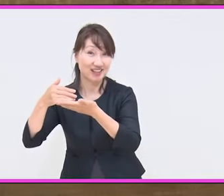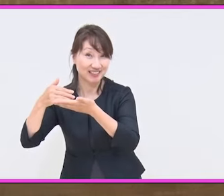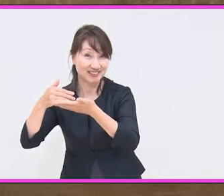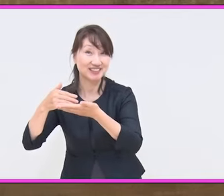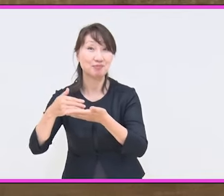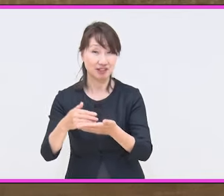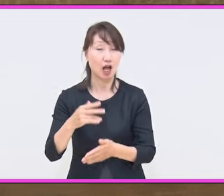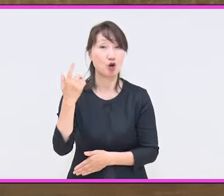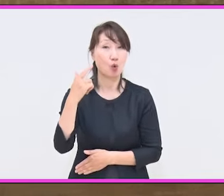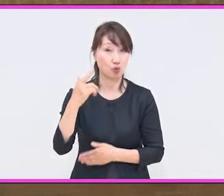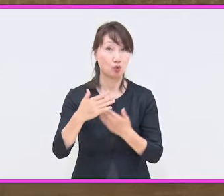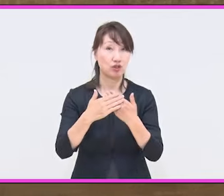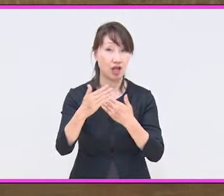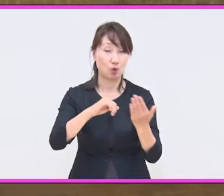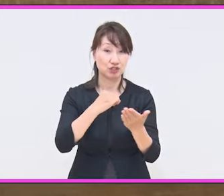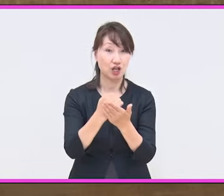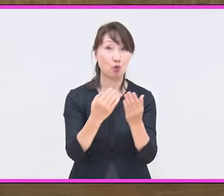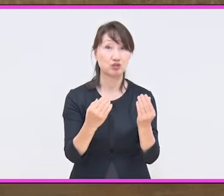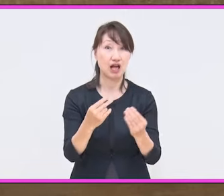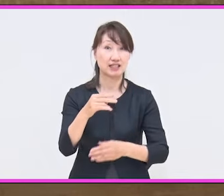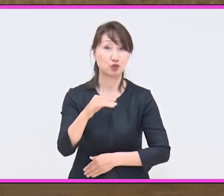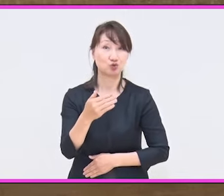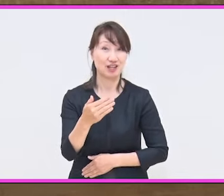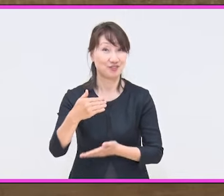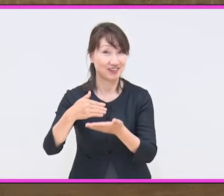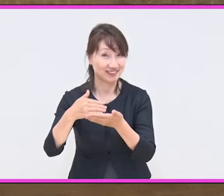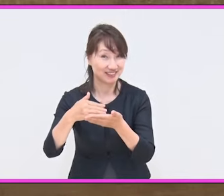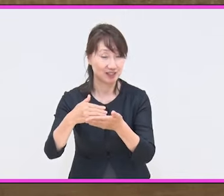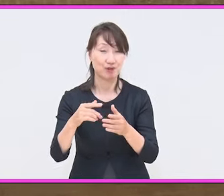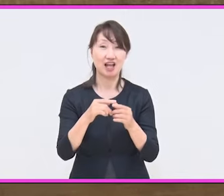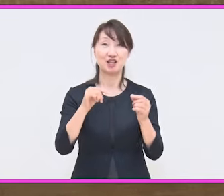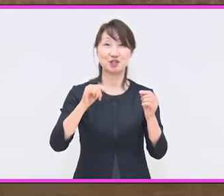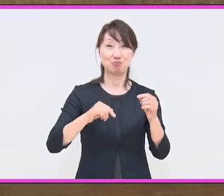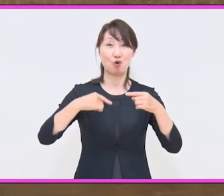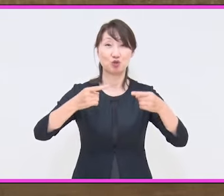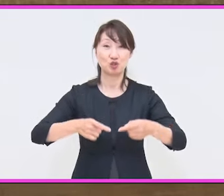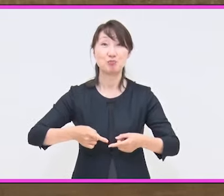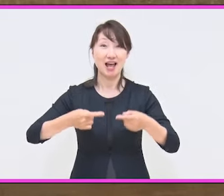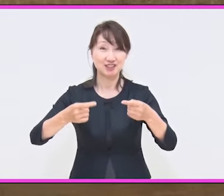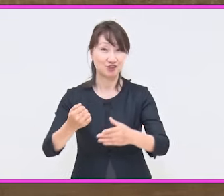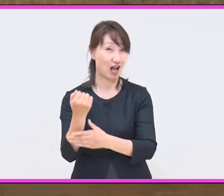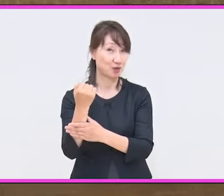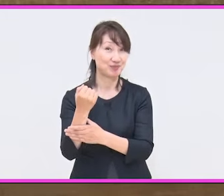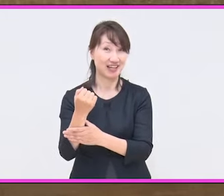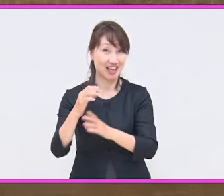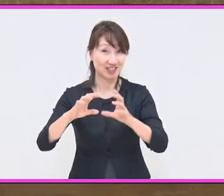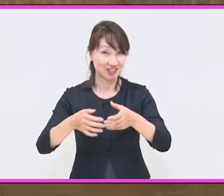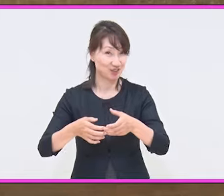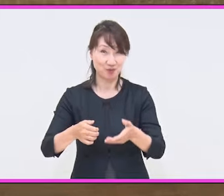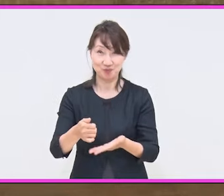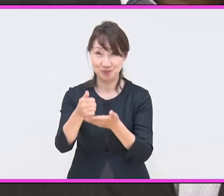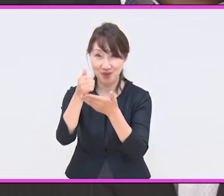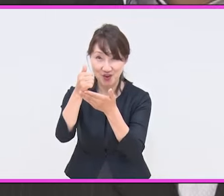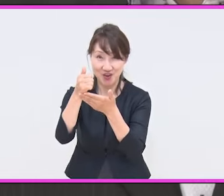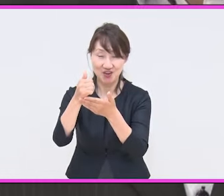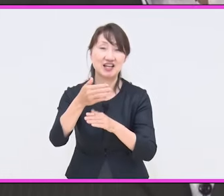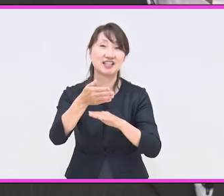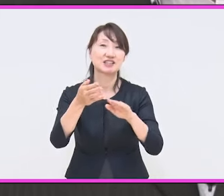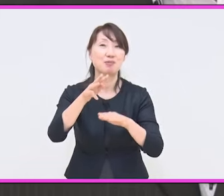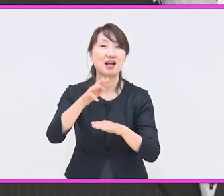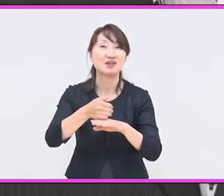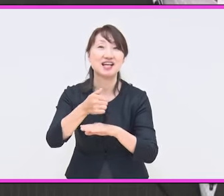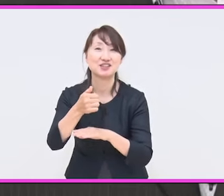功に導いたニック・ウェボーンさん、そして日本車いすラグビー界のレジェンド島川選手、皆さんのエピソ